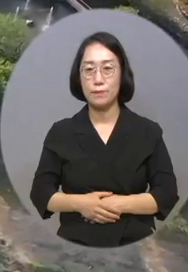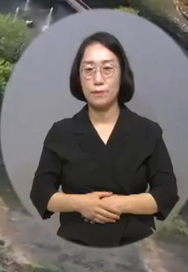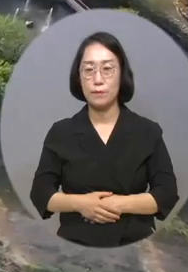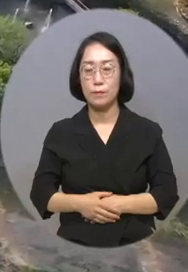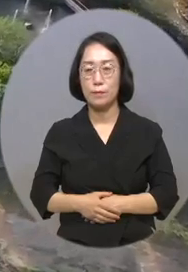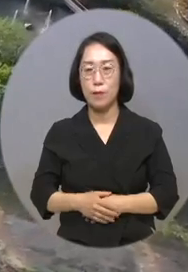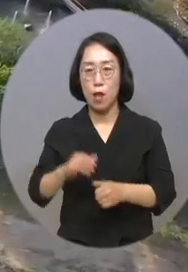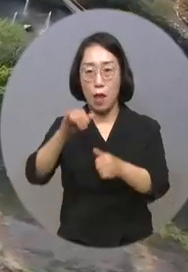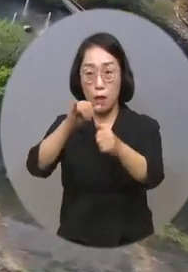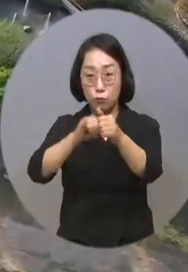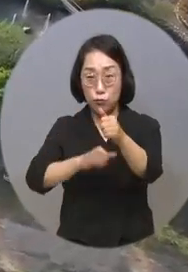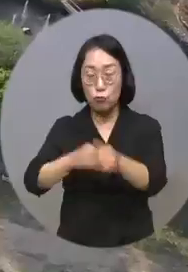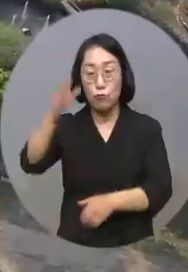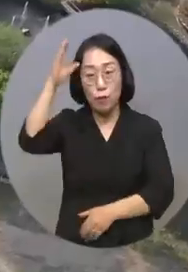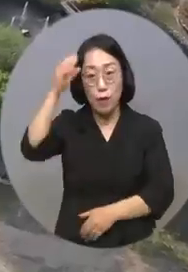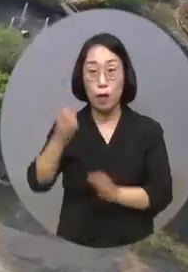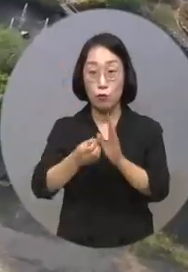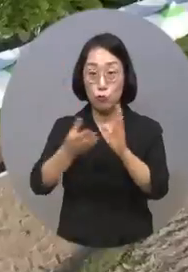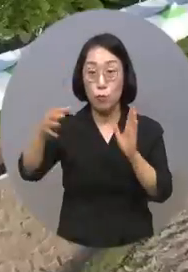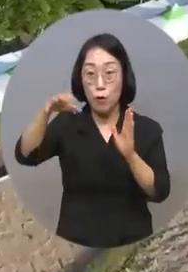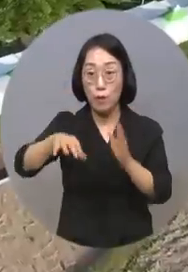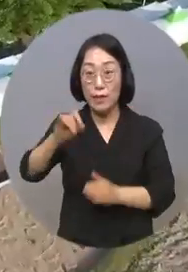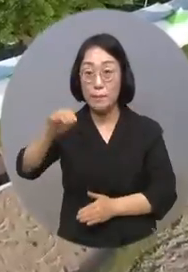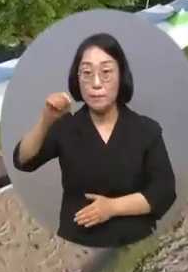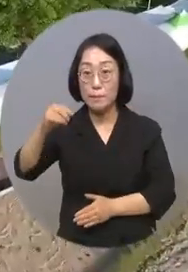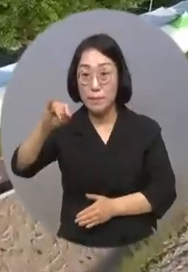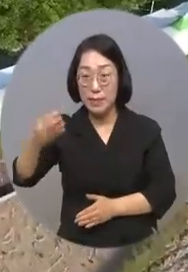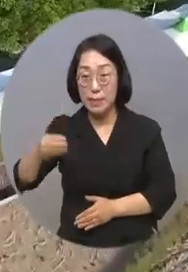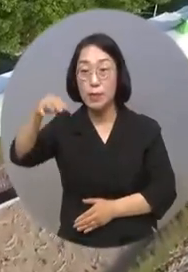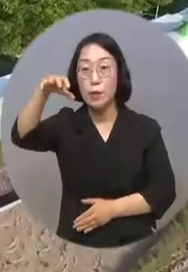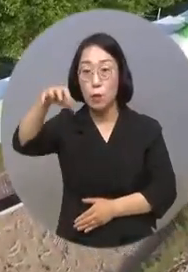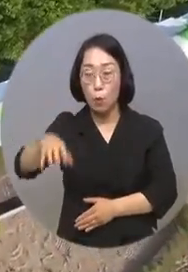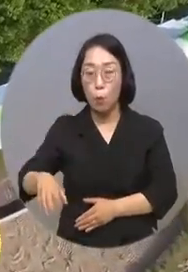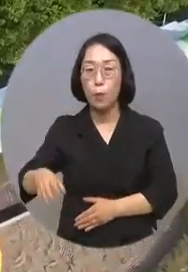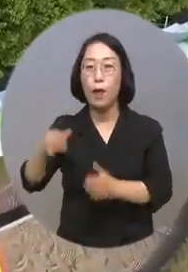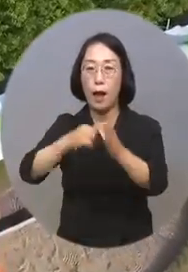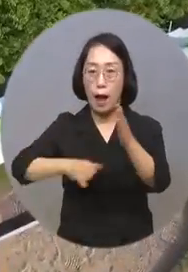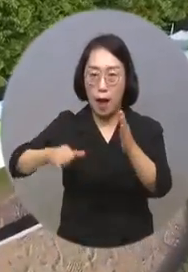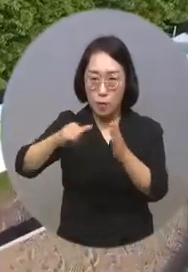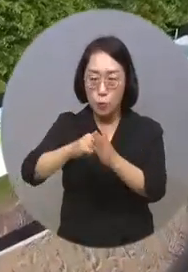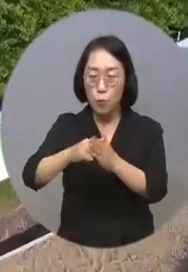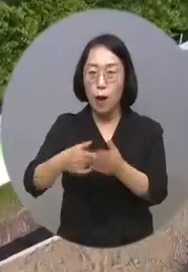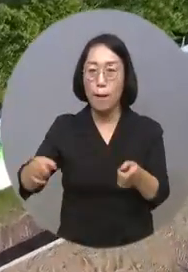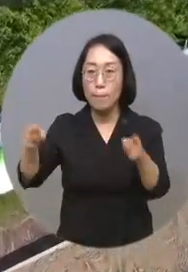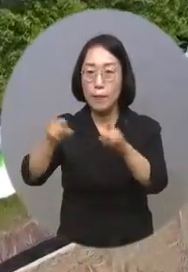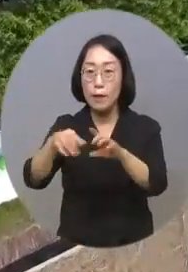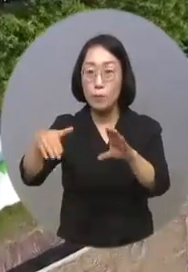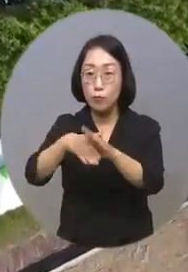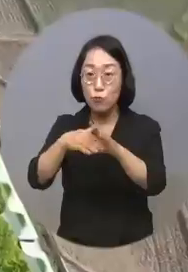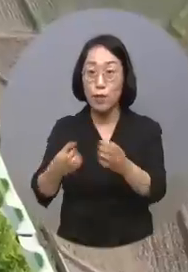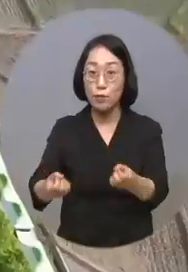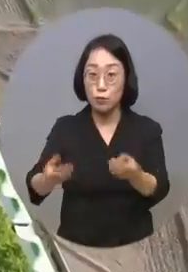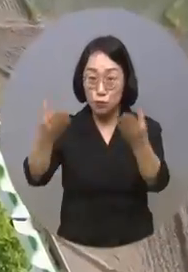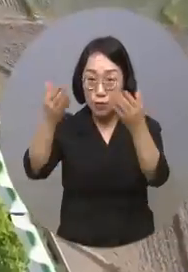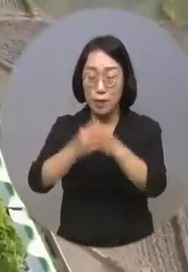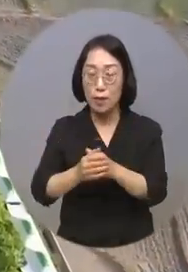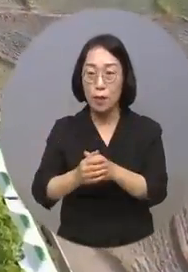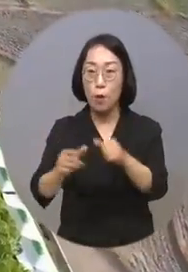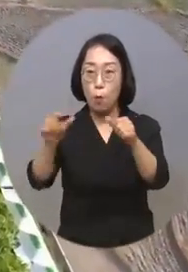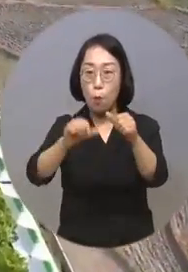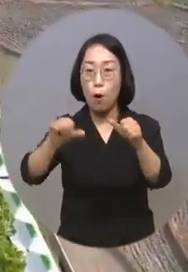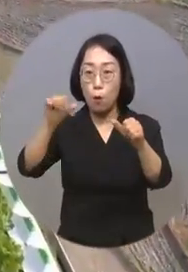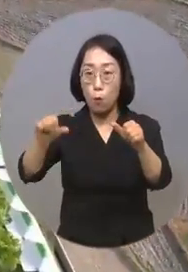충견의 고장 전라북도 임실군에서 반려동물과 그 가족들을 위한 축제인 의견문화제가 지난